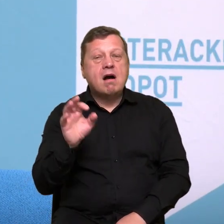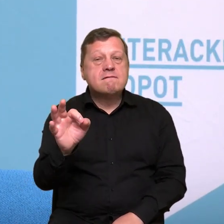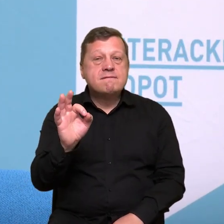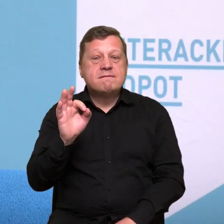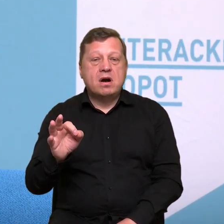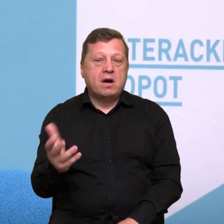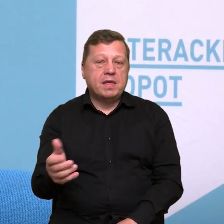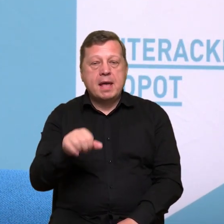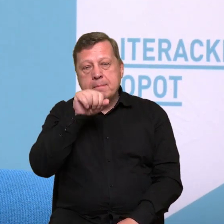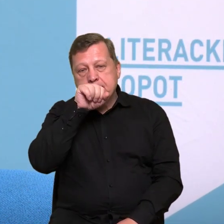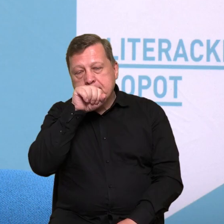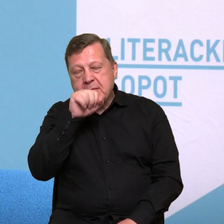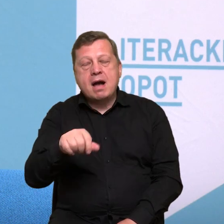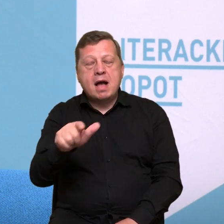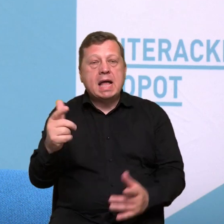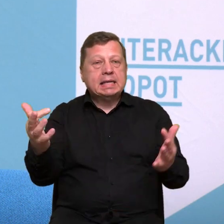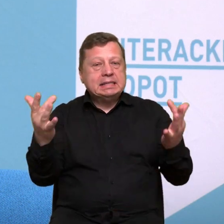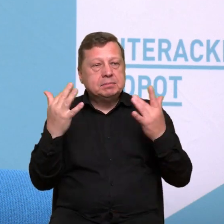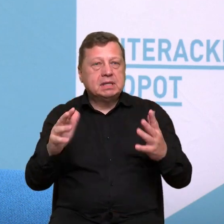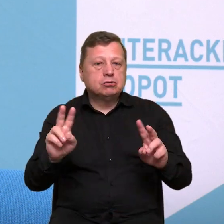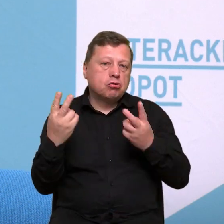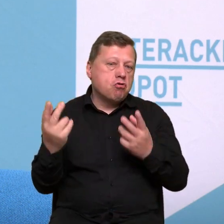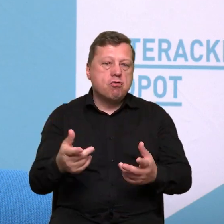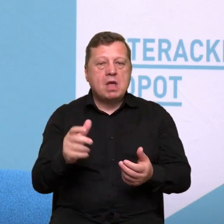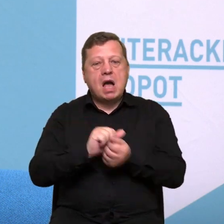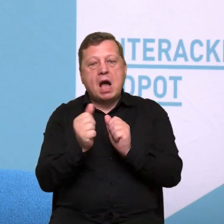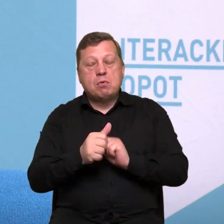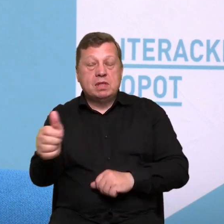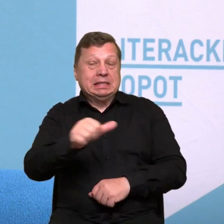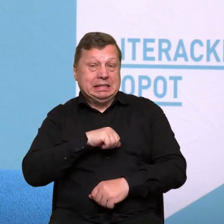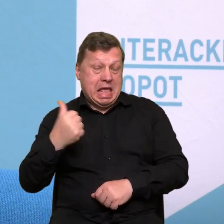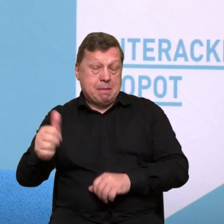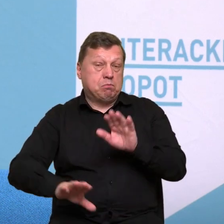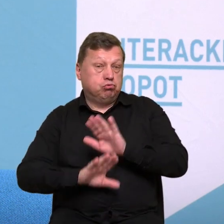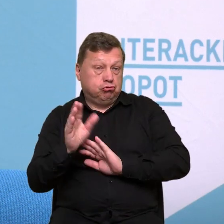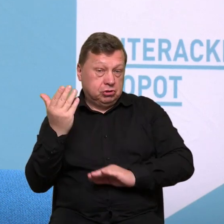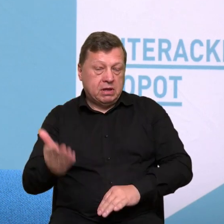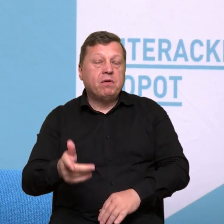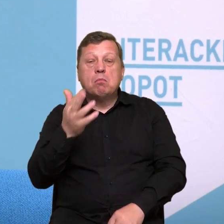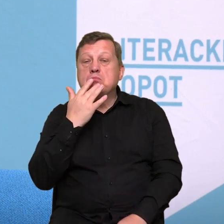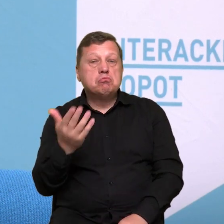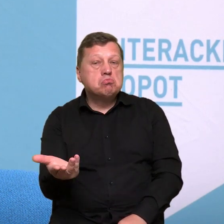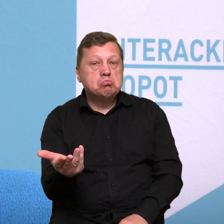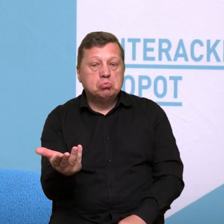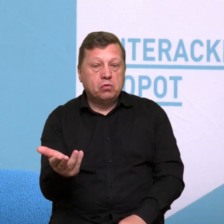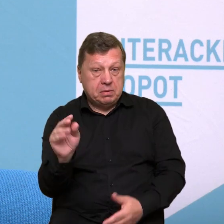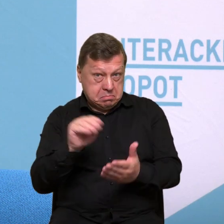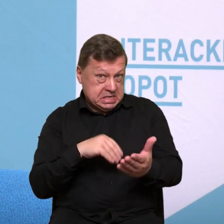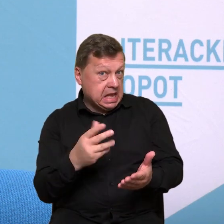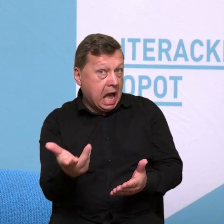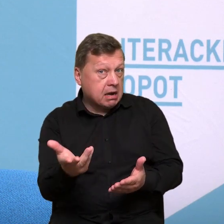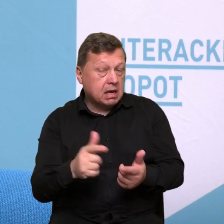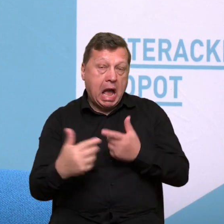Ulubione, nie wiem, źródło inspiracji, albo inaczej, jak się sama przedstawiasz na przykład, mówisz, że jesteś